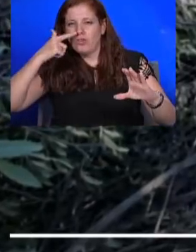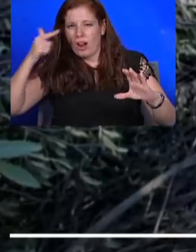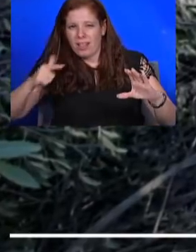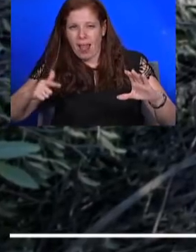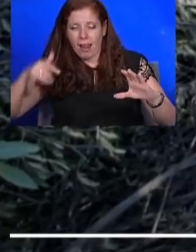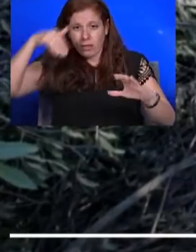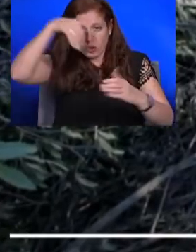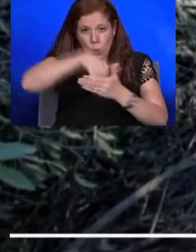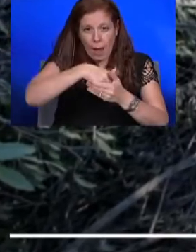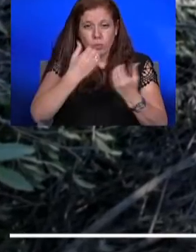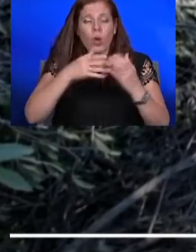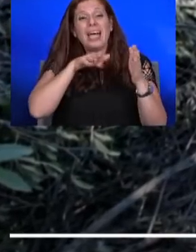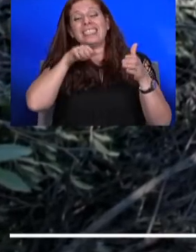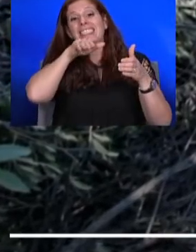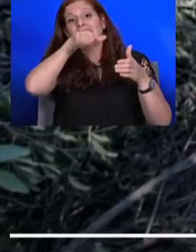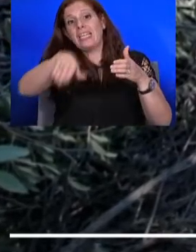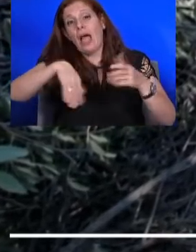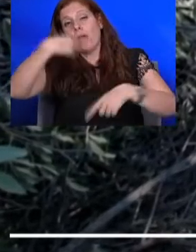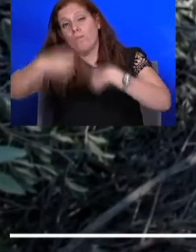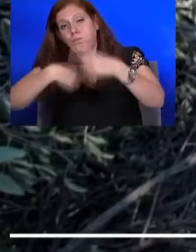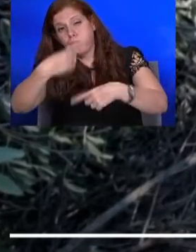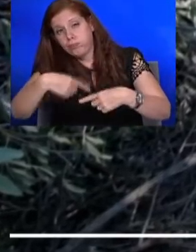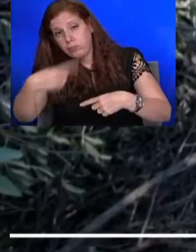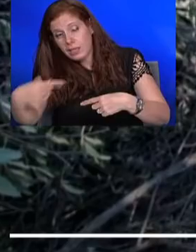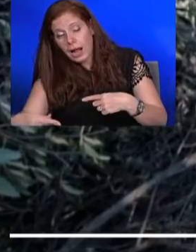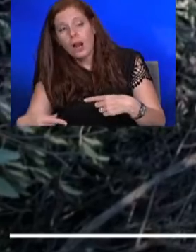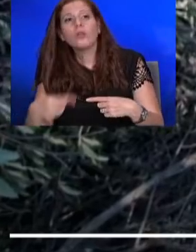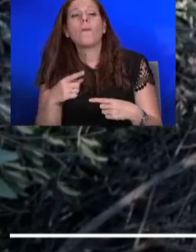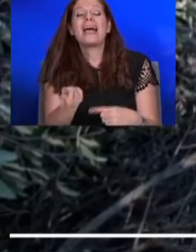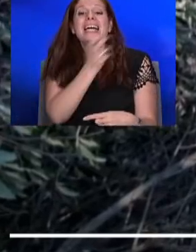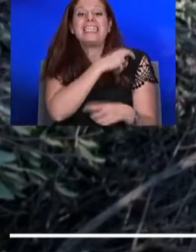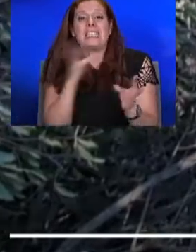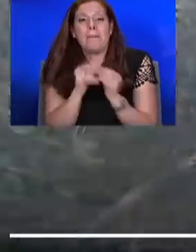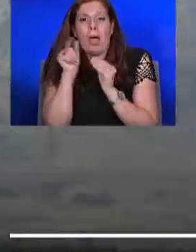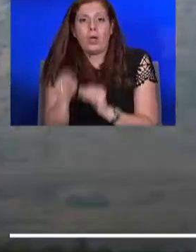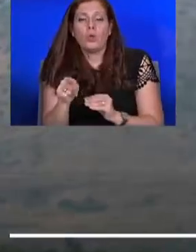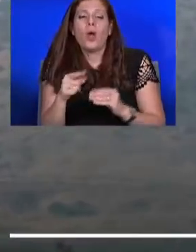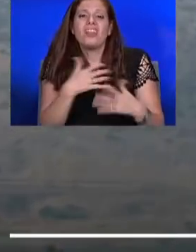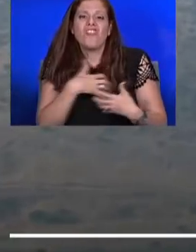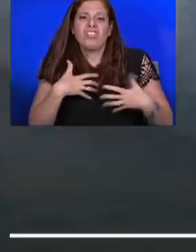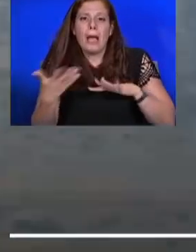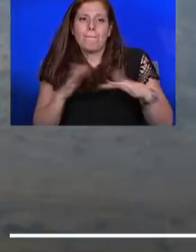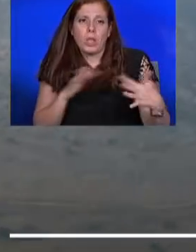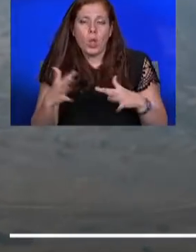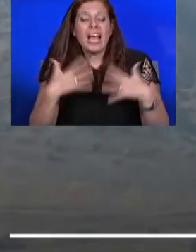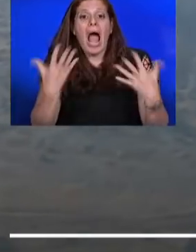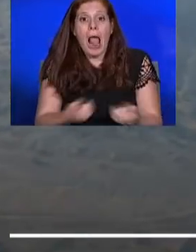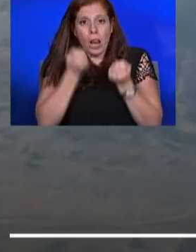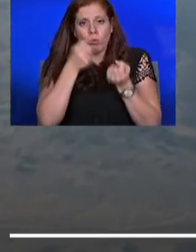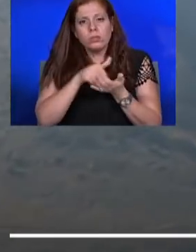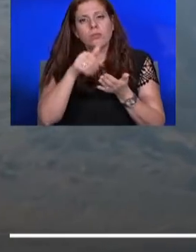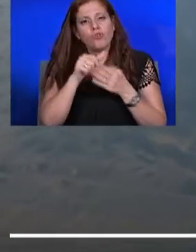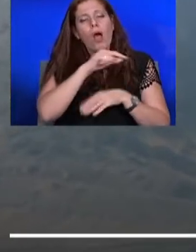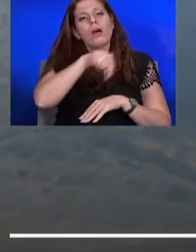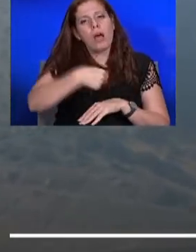היורד מכיוון מוצב הר דוב. קצין שהיה איתו ברכב נפצע בינוני. החילוץ נמשך מספר שעות, צה"ל ירה